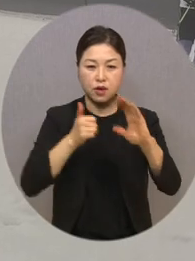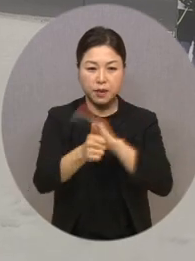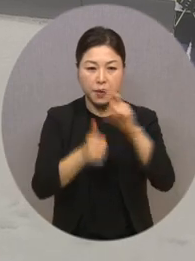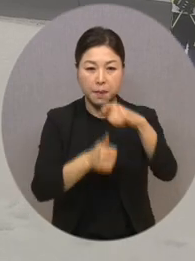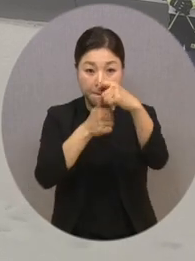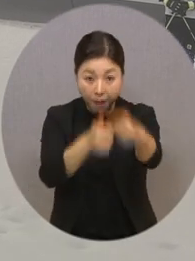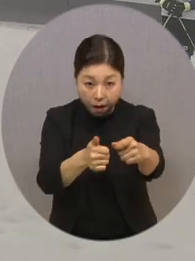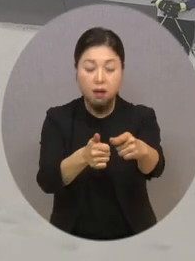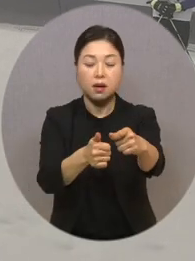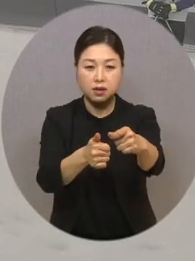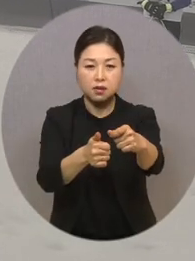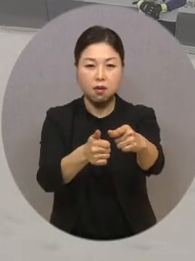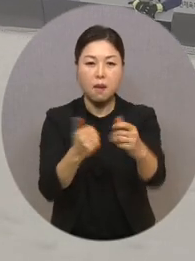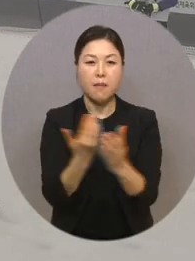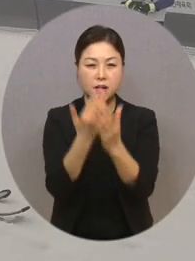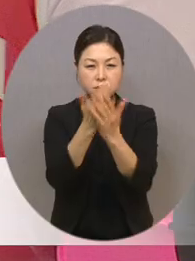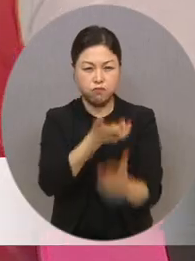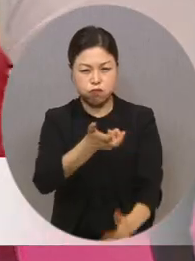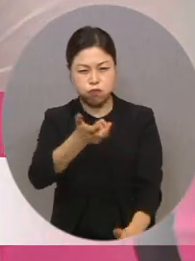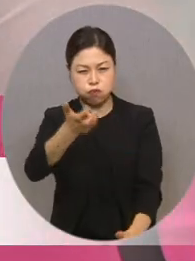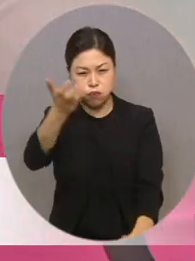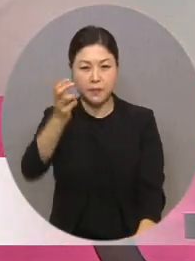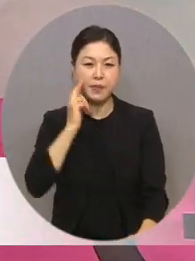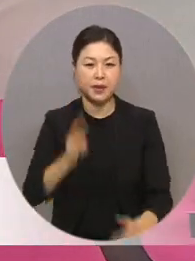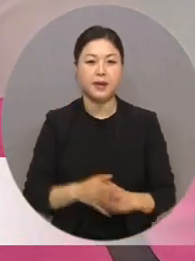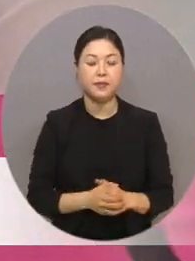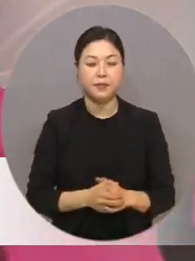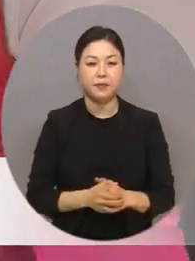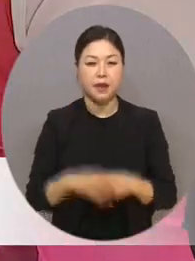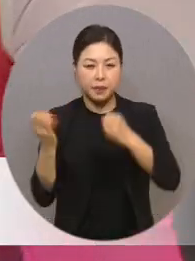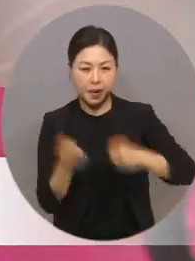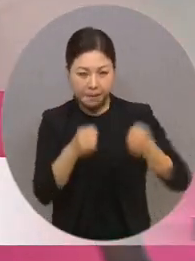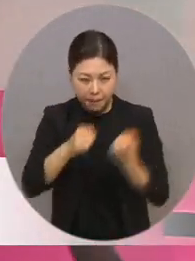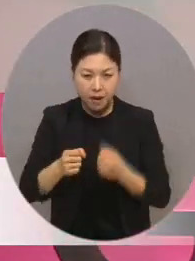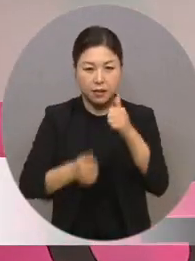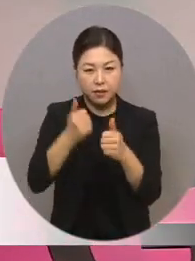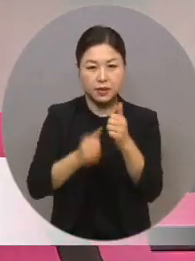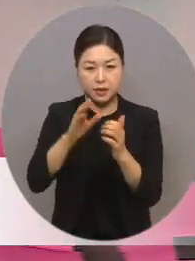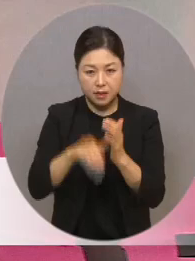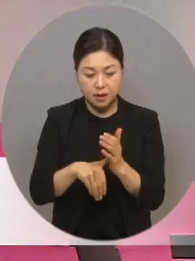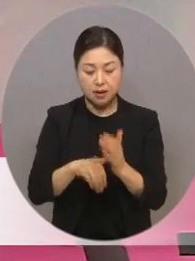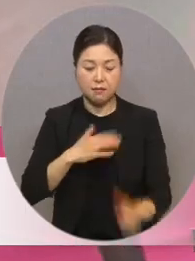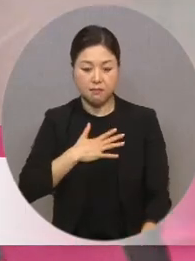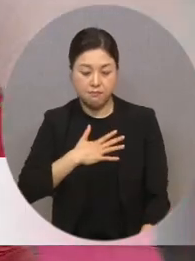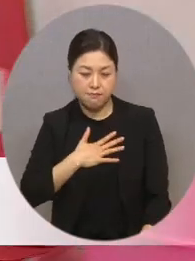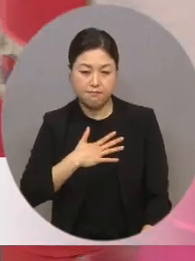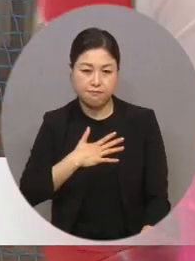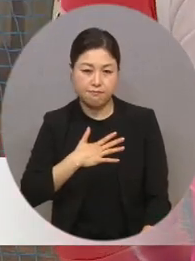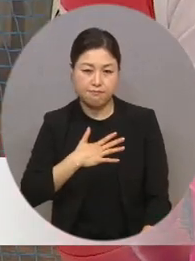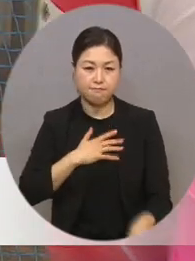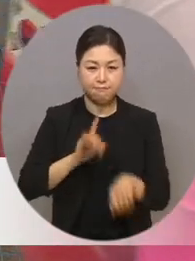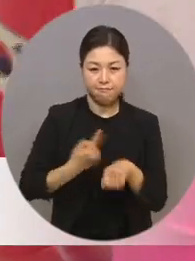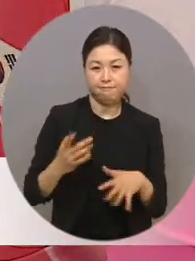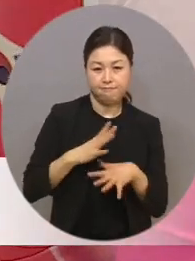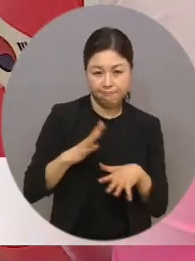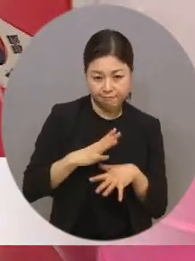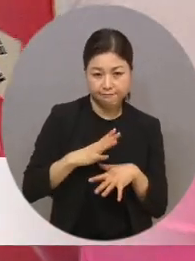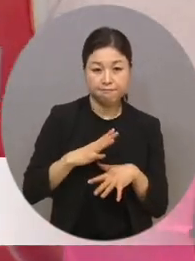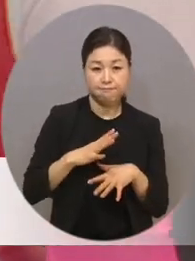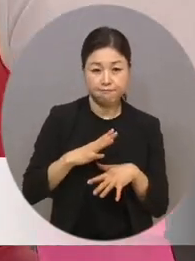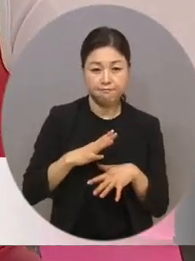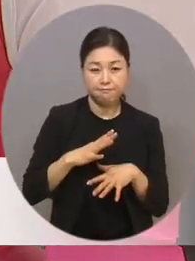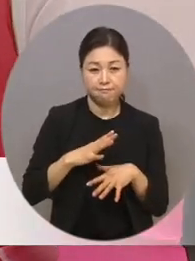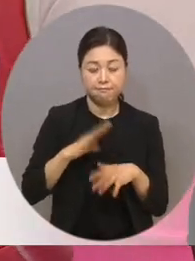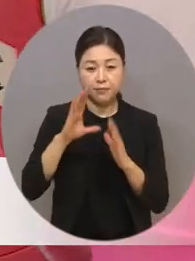폭발적으로 성장하고 있습니다. 스피드 경기를 할 때 그러니까 뭔가 저도 모르게 이제 겁이 나는데 그럴